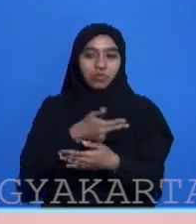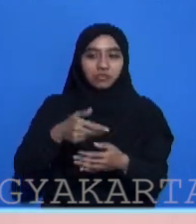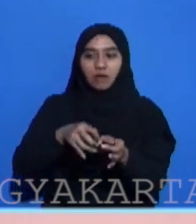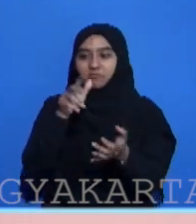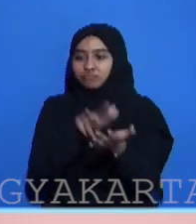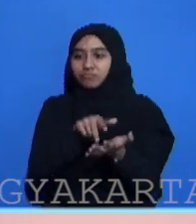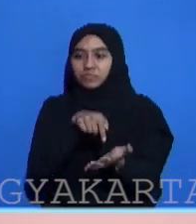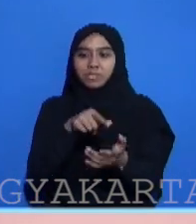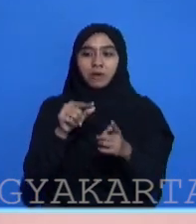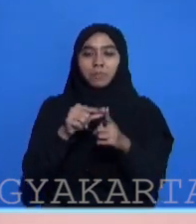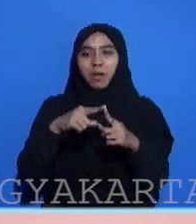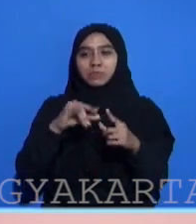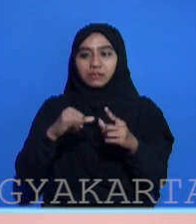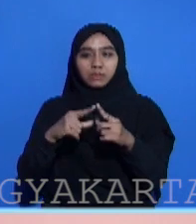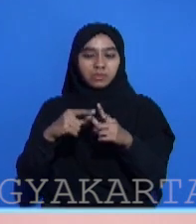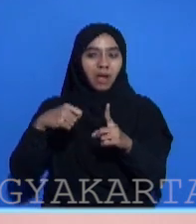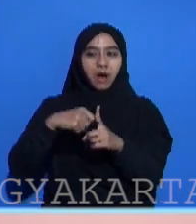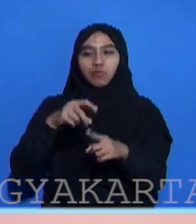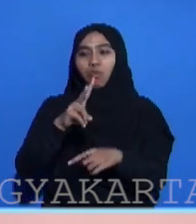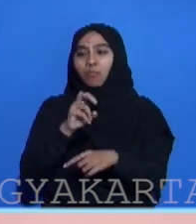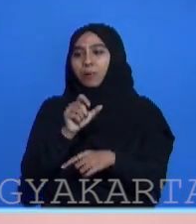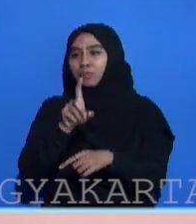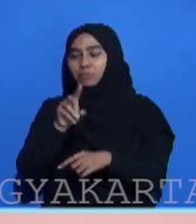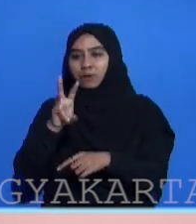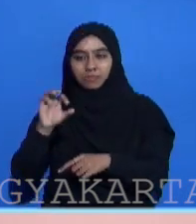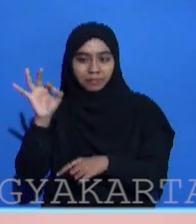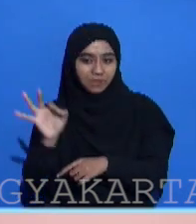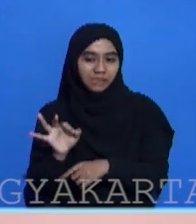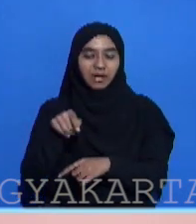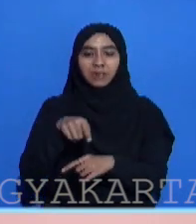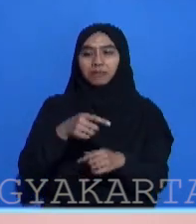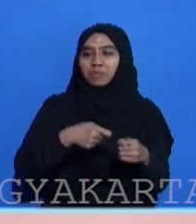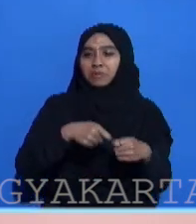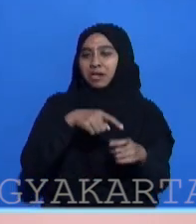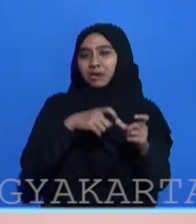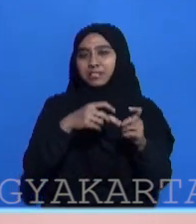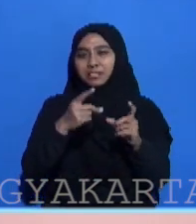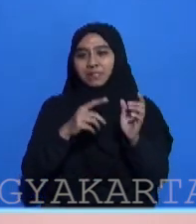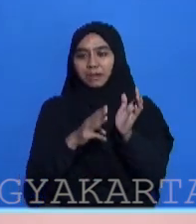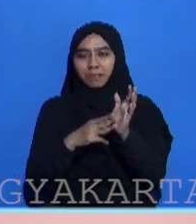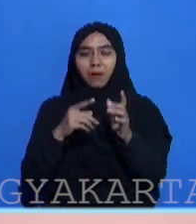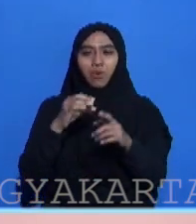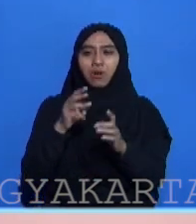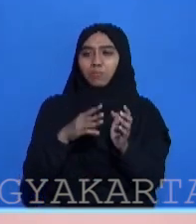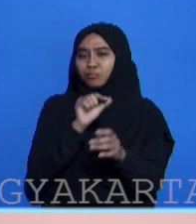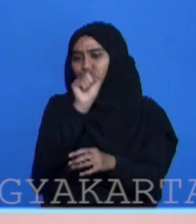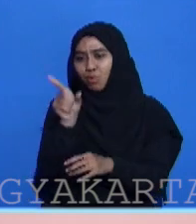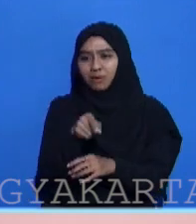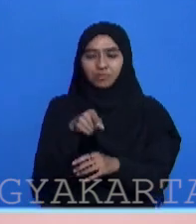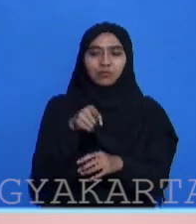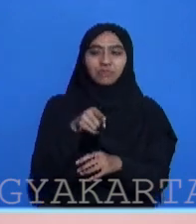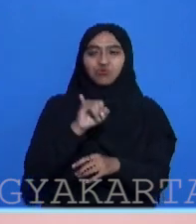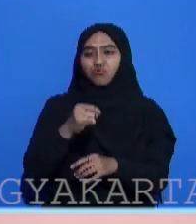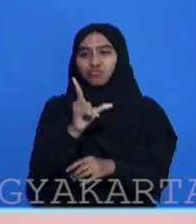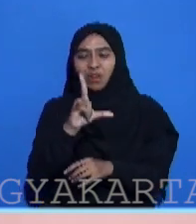pajak 0,3% dalam setiap transaksi pembayaran menggunakan QRIS. Mulai awal bulan Juli 2023 ini,